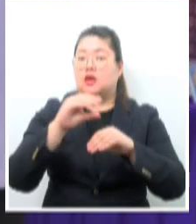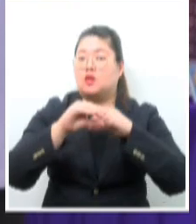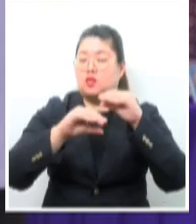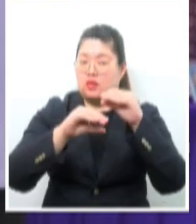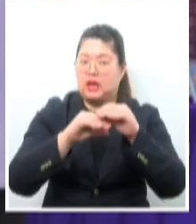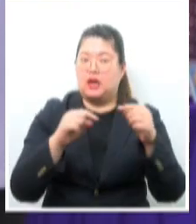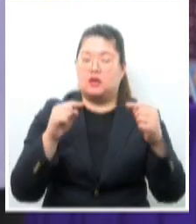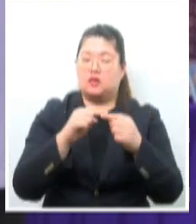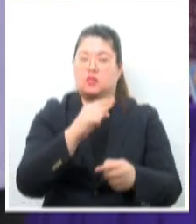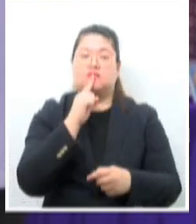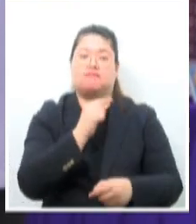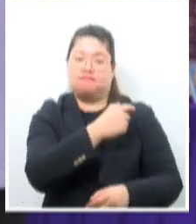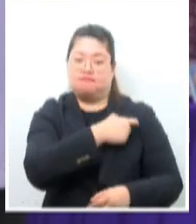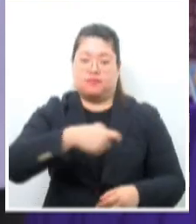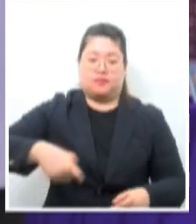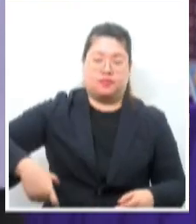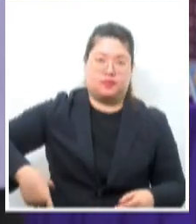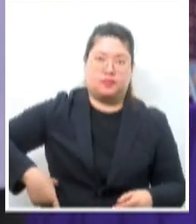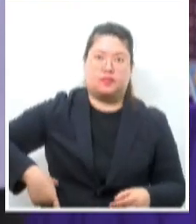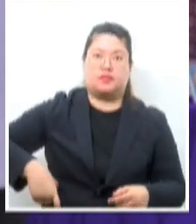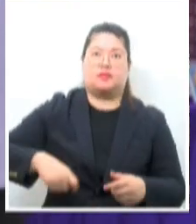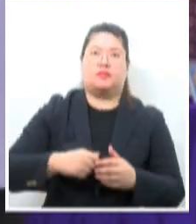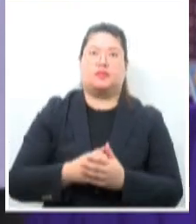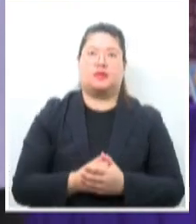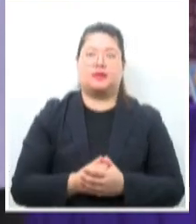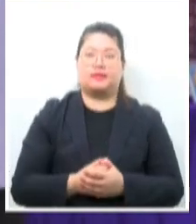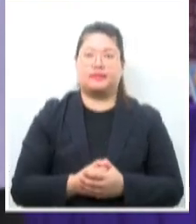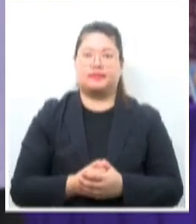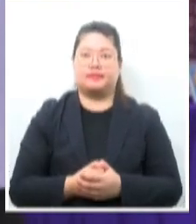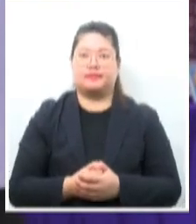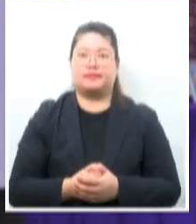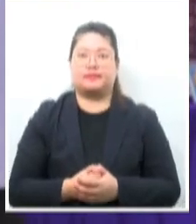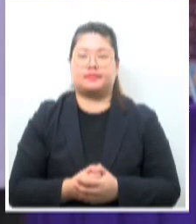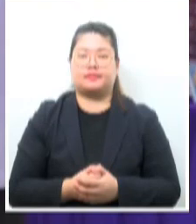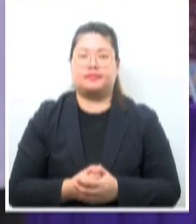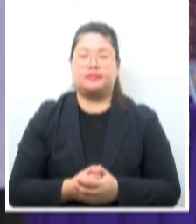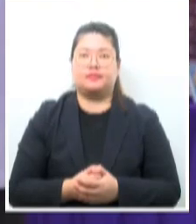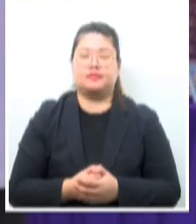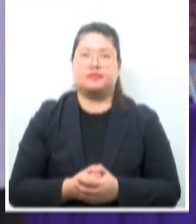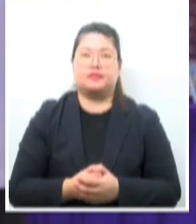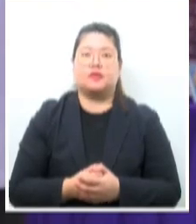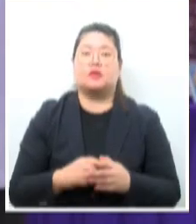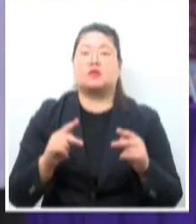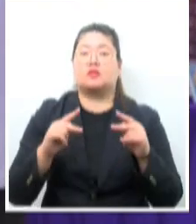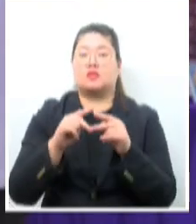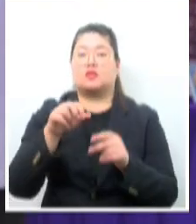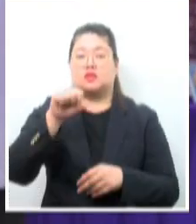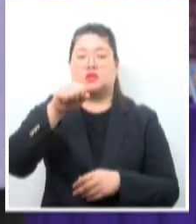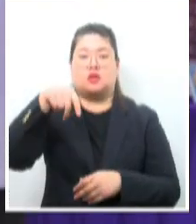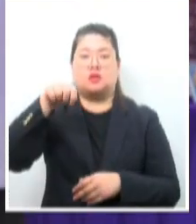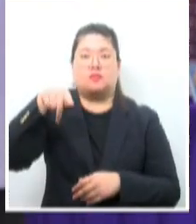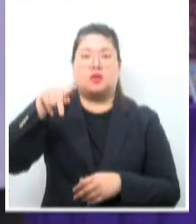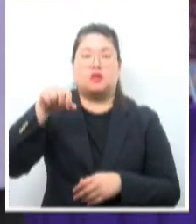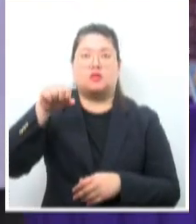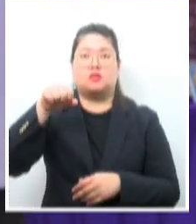ระกนิษฐาธิราชเจ้ากรมสมเด็จพระเทพรัตนราชสุดาสยามบรมราชกุมารีสังกัดสำนักงานเขตพื้นที่การศึกษ